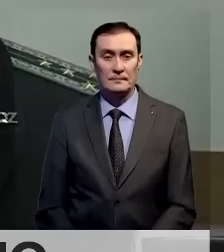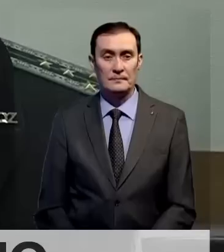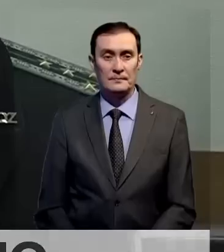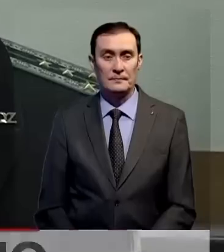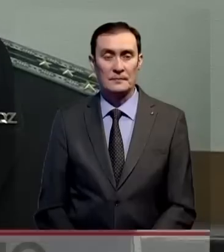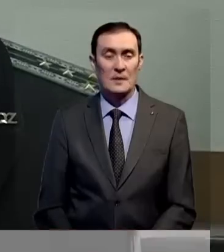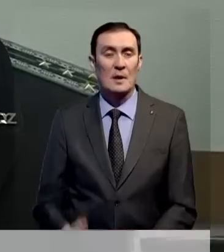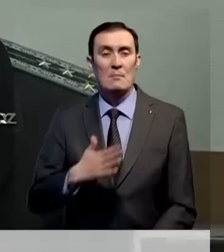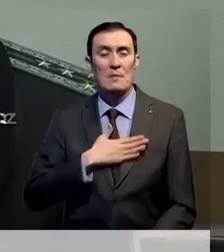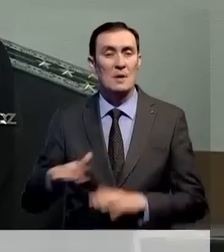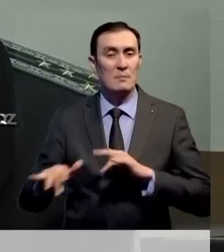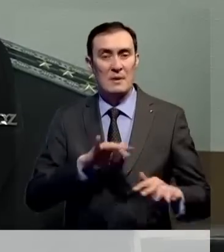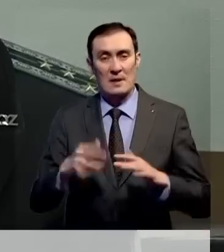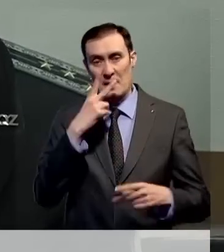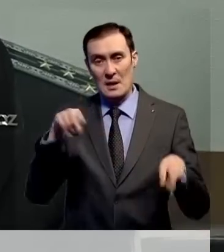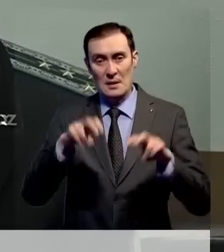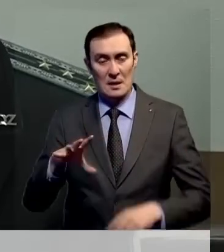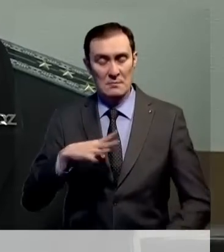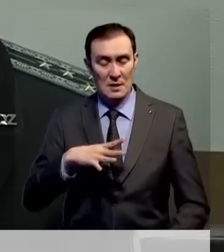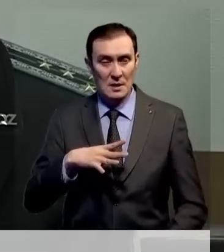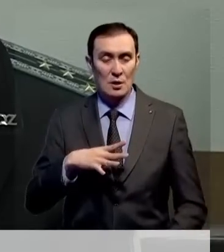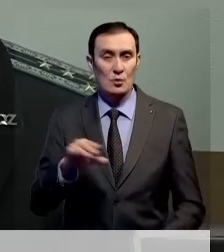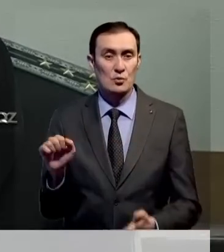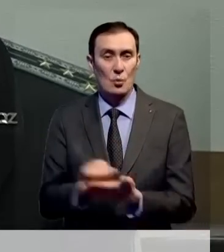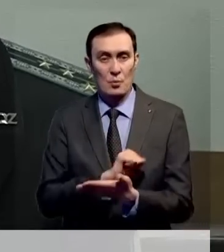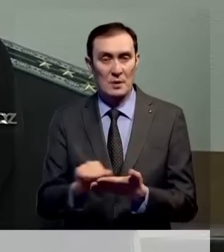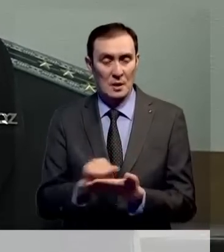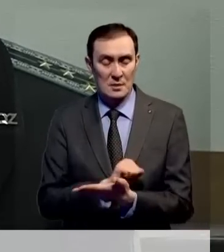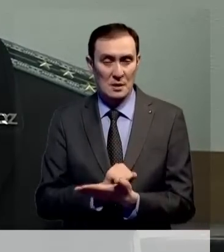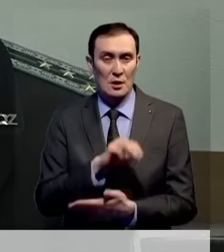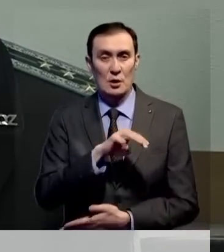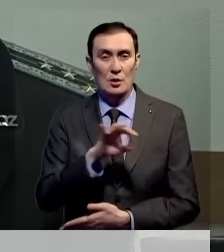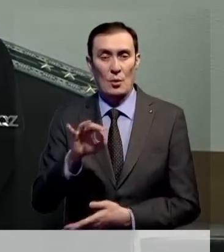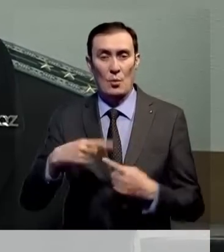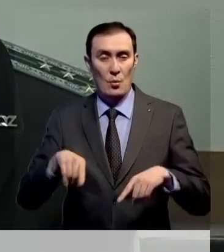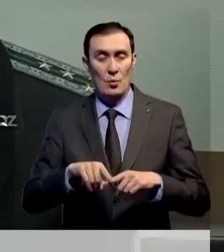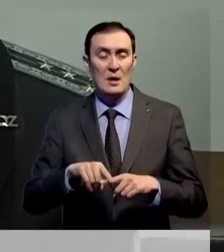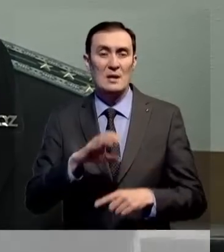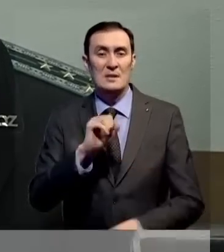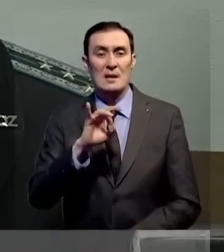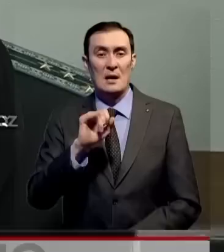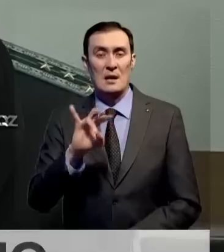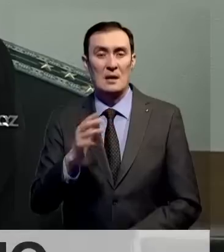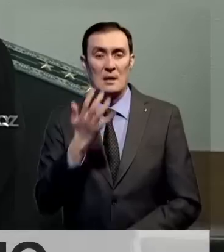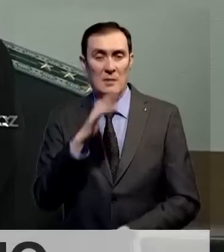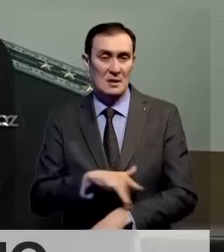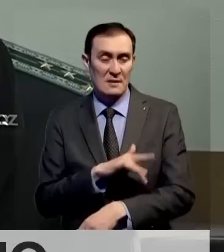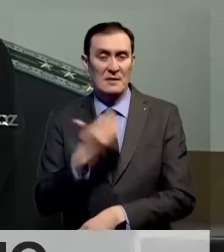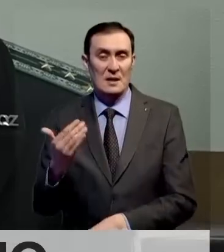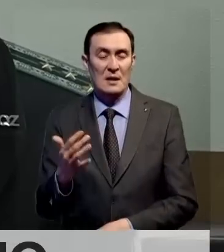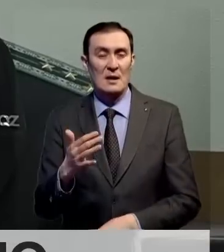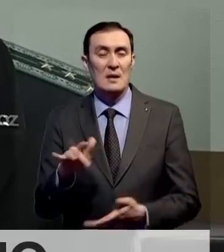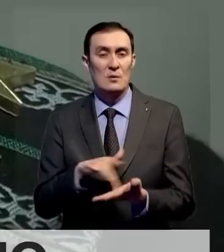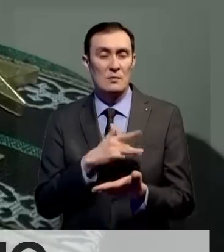Мы провели анализ, получается, документации ТО «Сарань Теплосервис». Их тарифные заявки